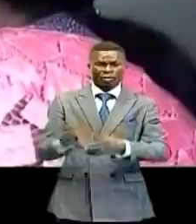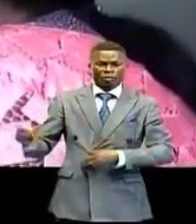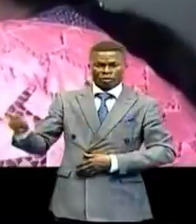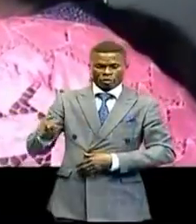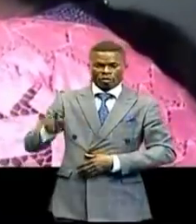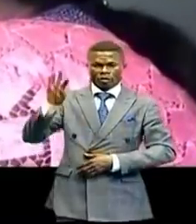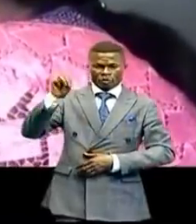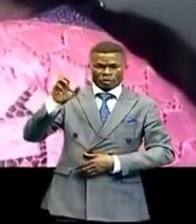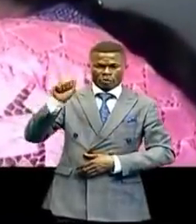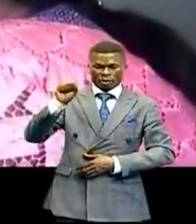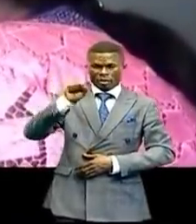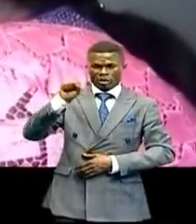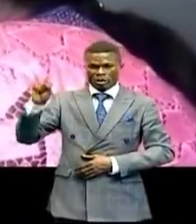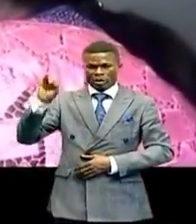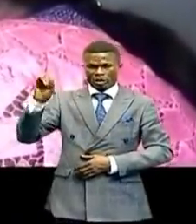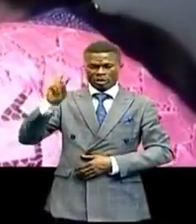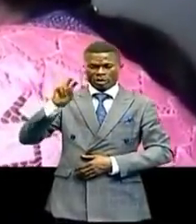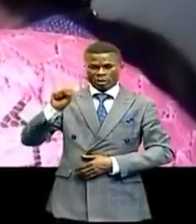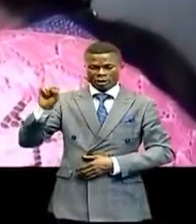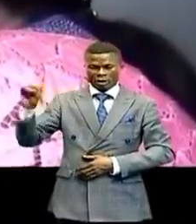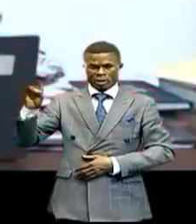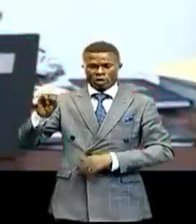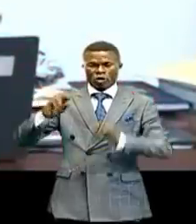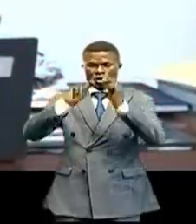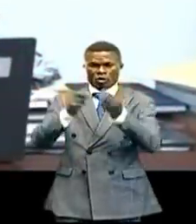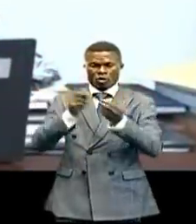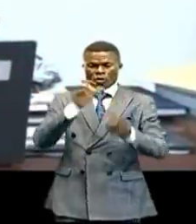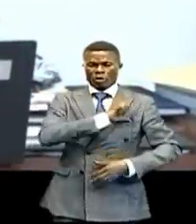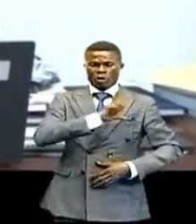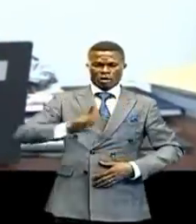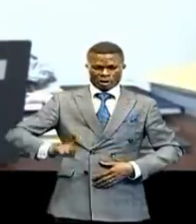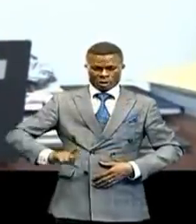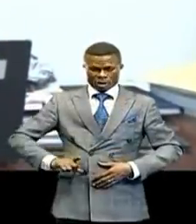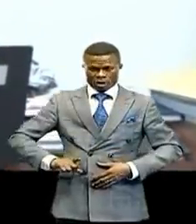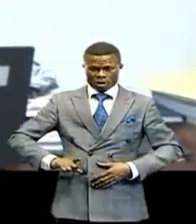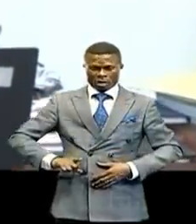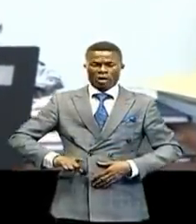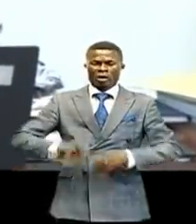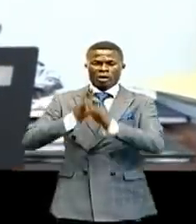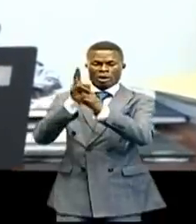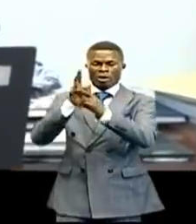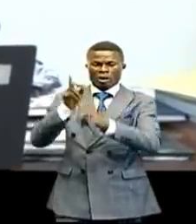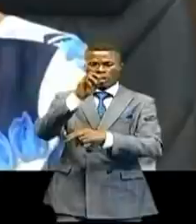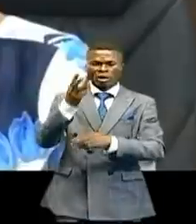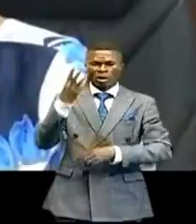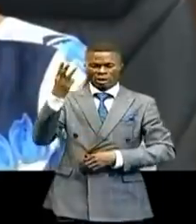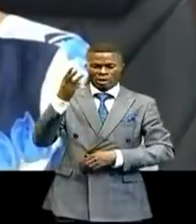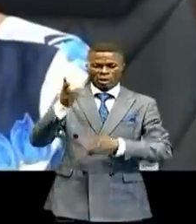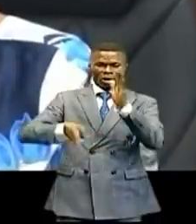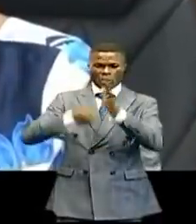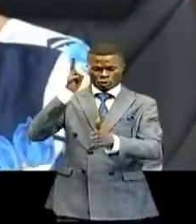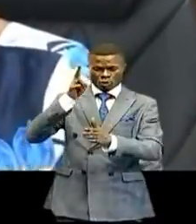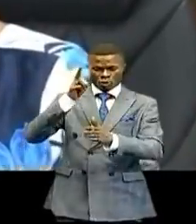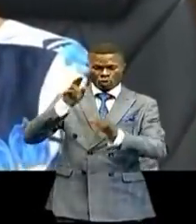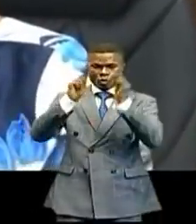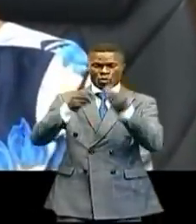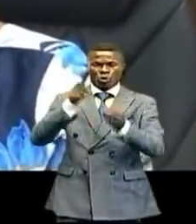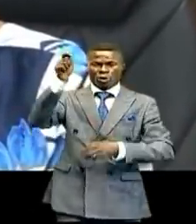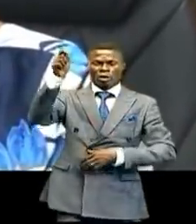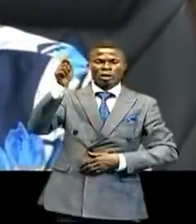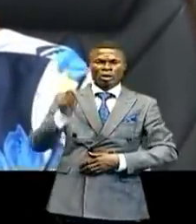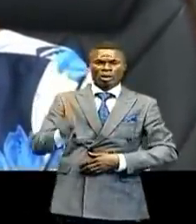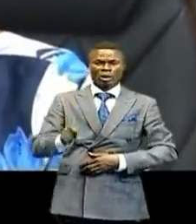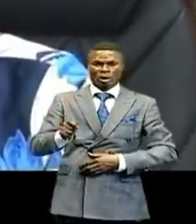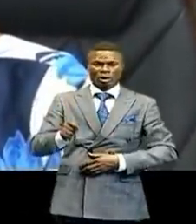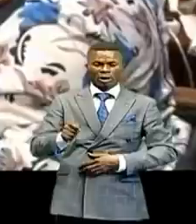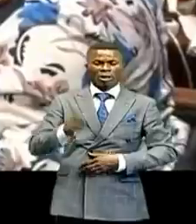de Massissi, les éléments de la compagnie Léopard, en renfort au 34-12e régiment de nos forces armées,